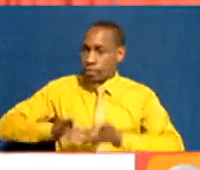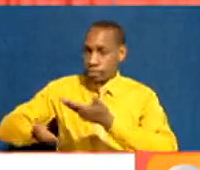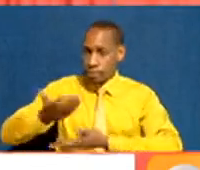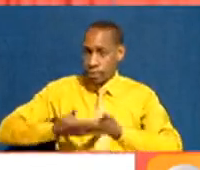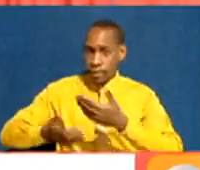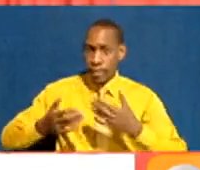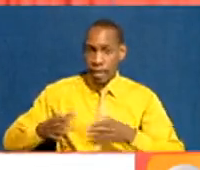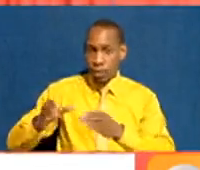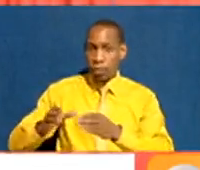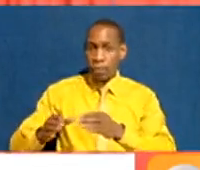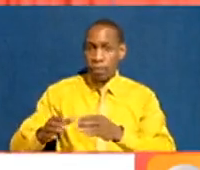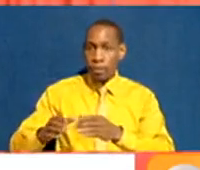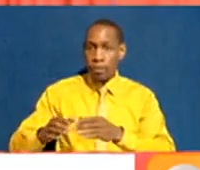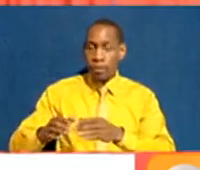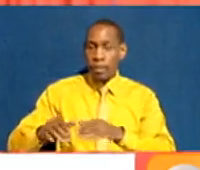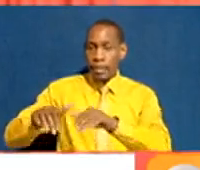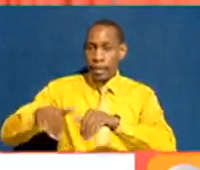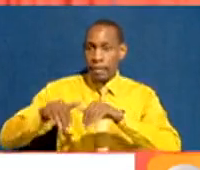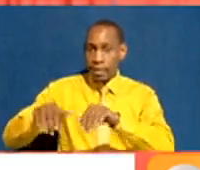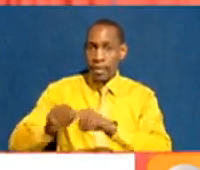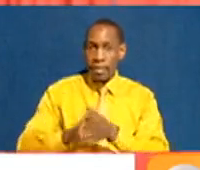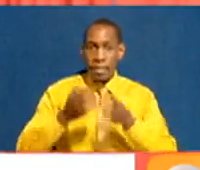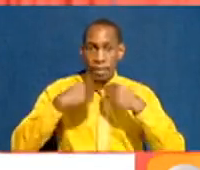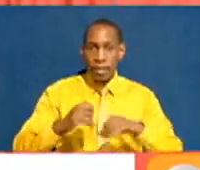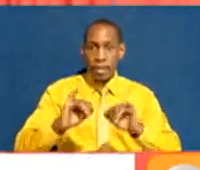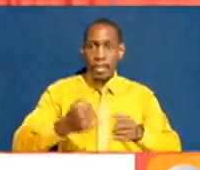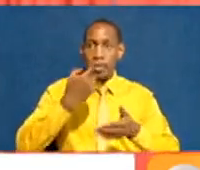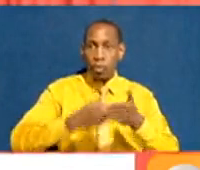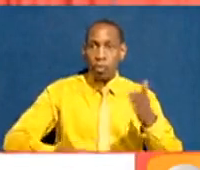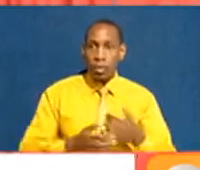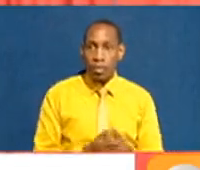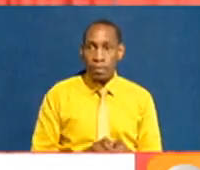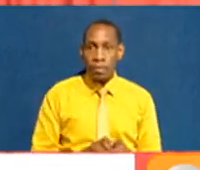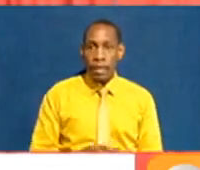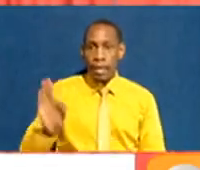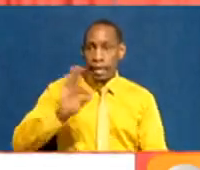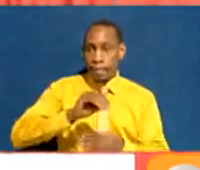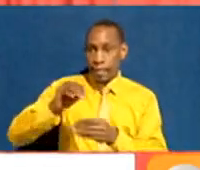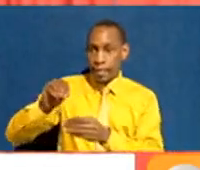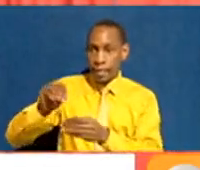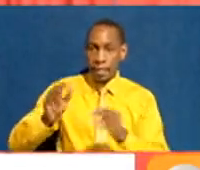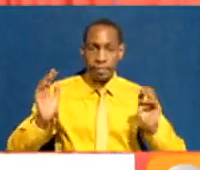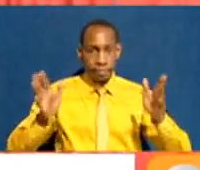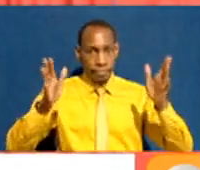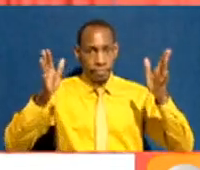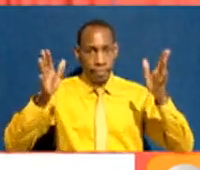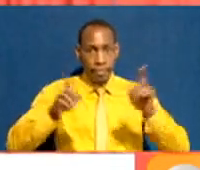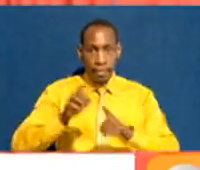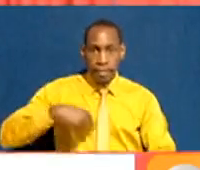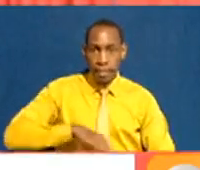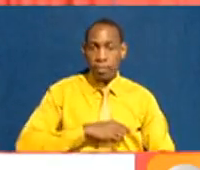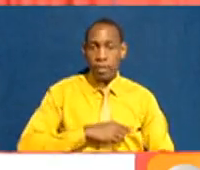kilimo na nitawatangazia bei mpya ya mbolea ambayo